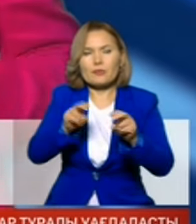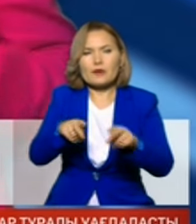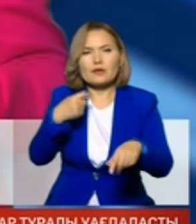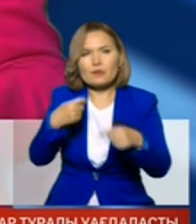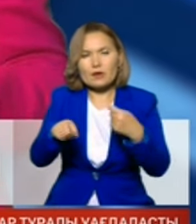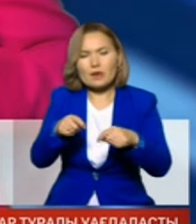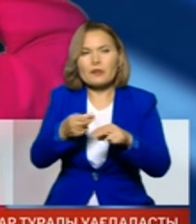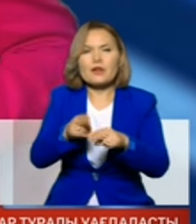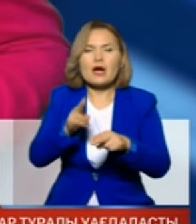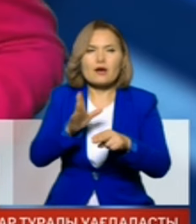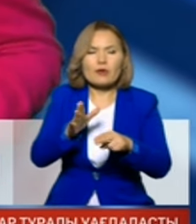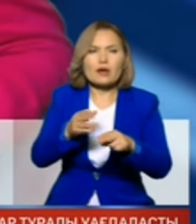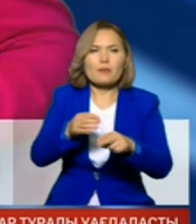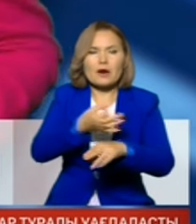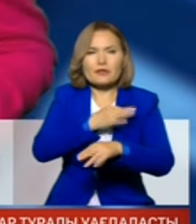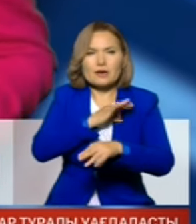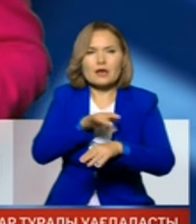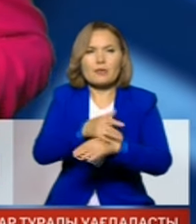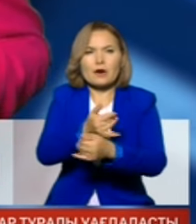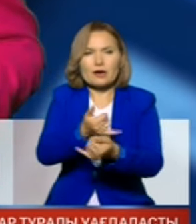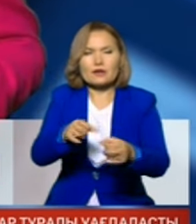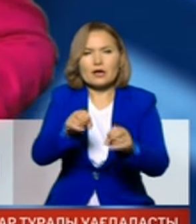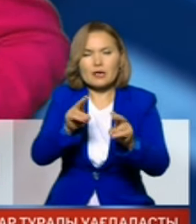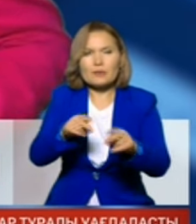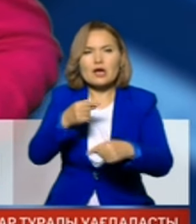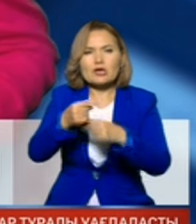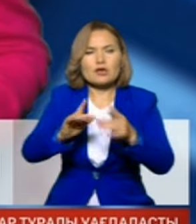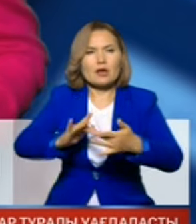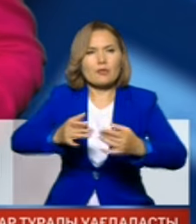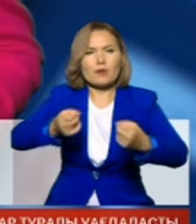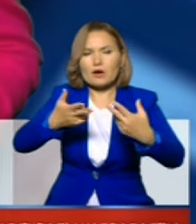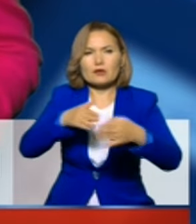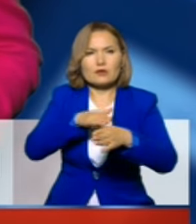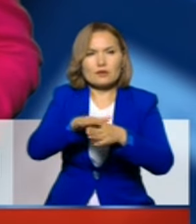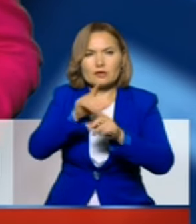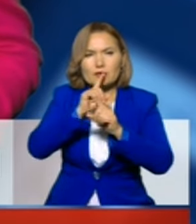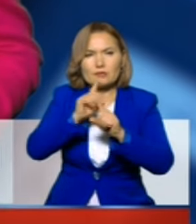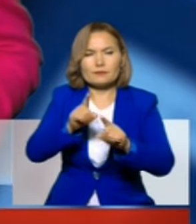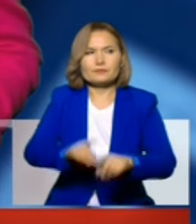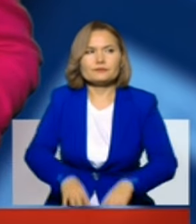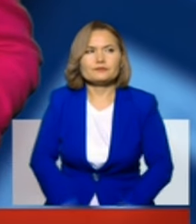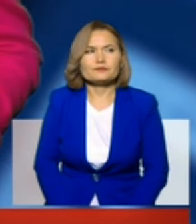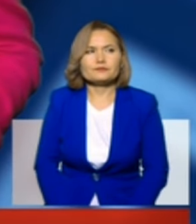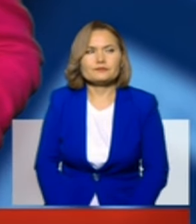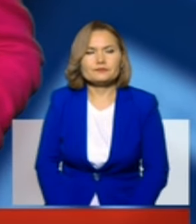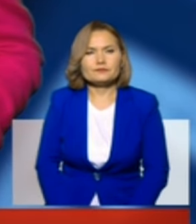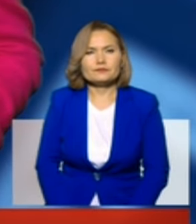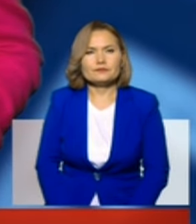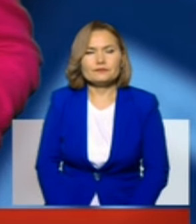сатып алуға қатысты нотариустық қызметтер онлайн жүргізілмейді.